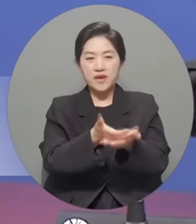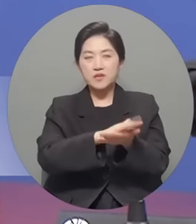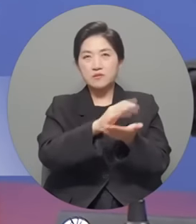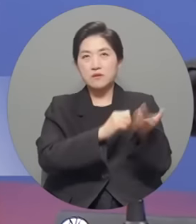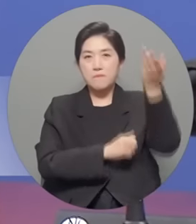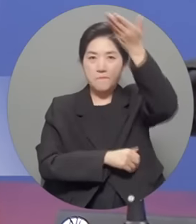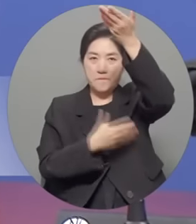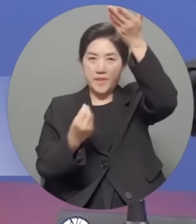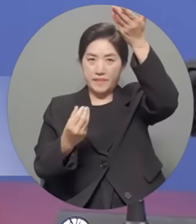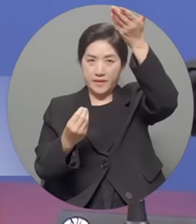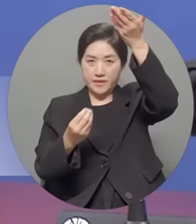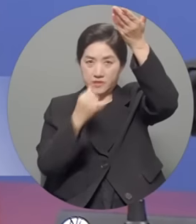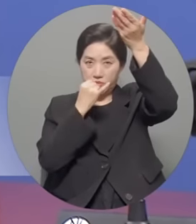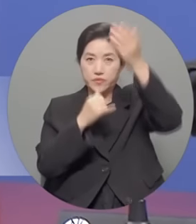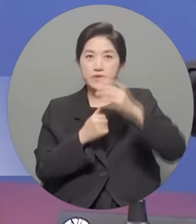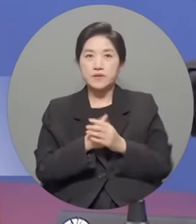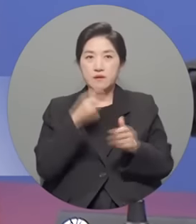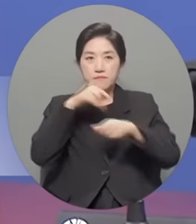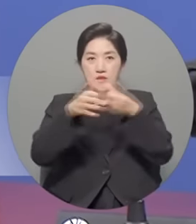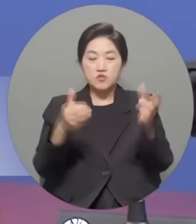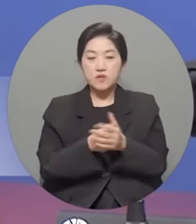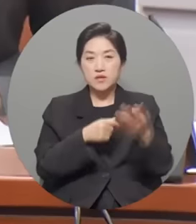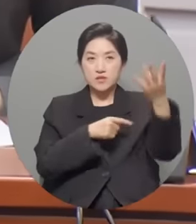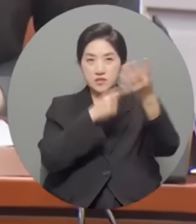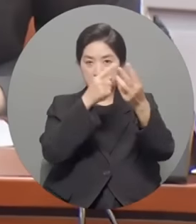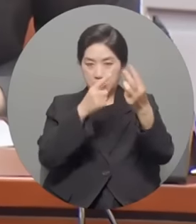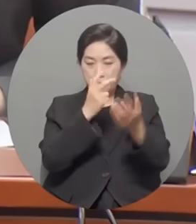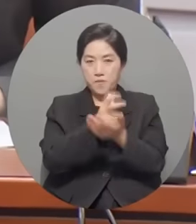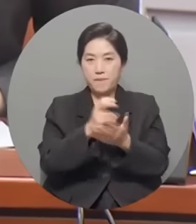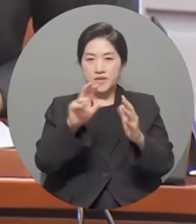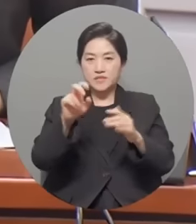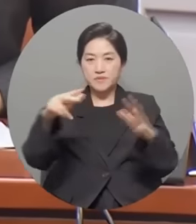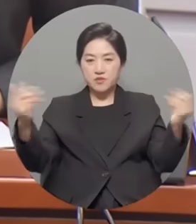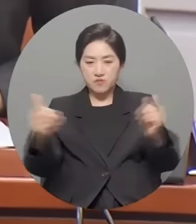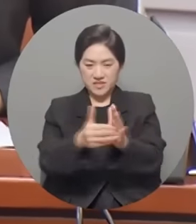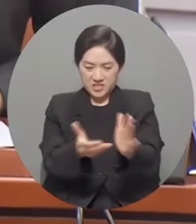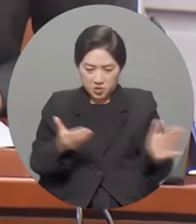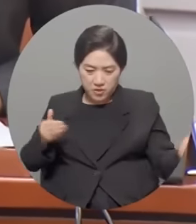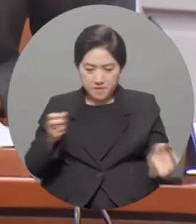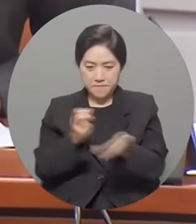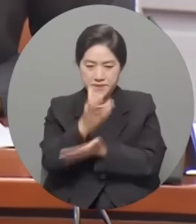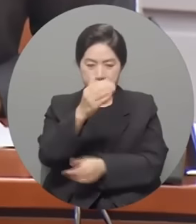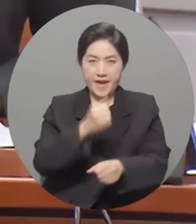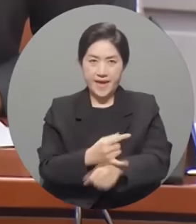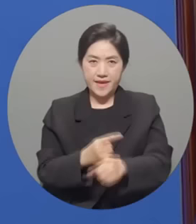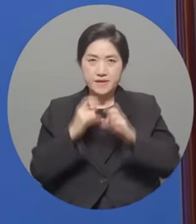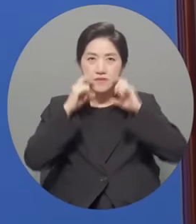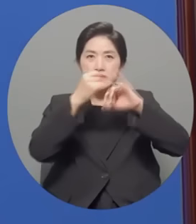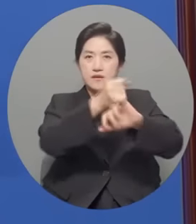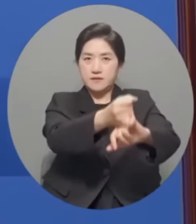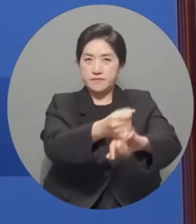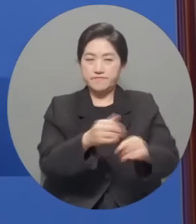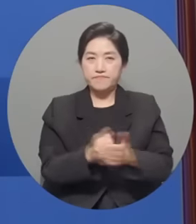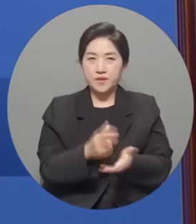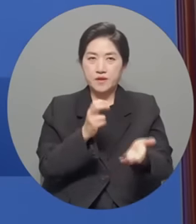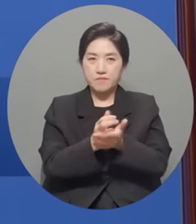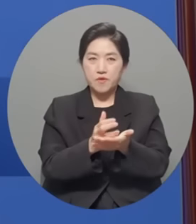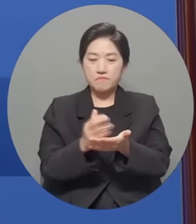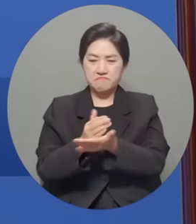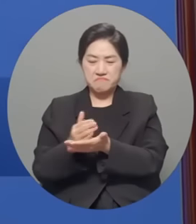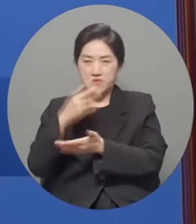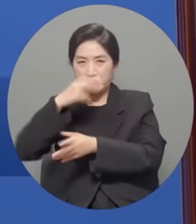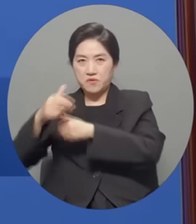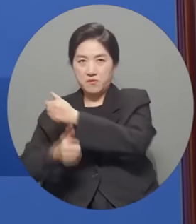올라가 있습니다. 민주당은 이들 법안을 21대 국회 안에 처리하겠다고 공언했습니다. 법제사법위원회에